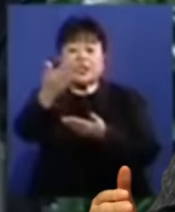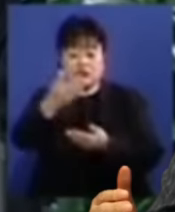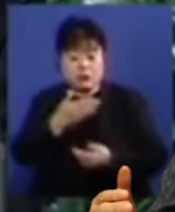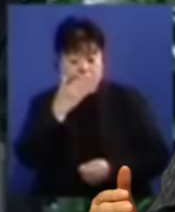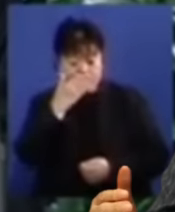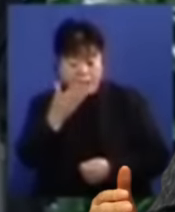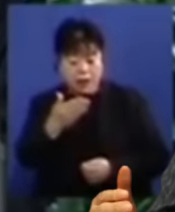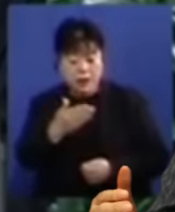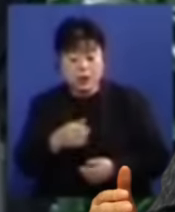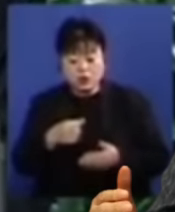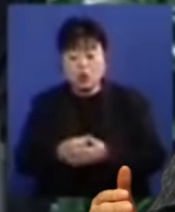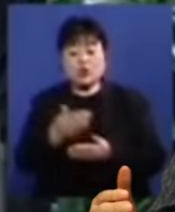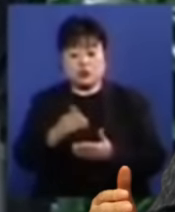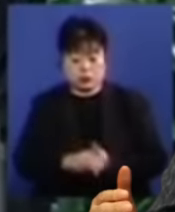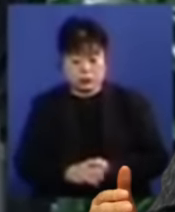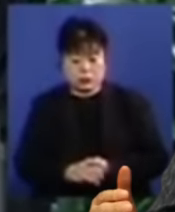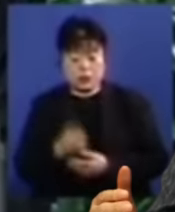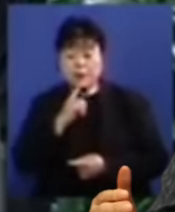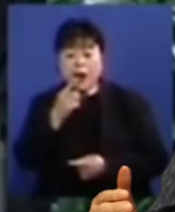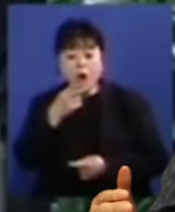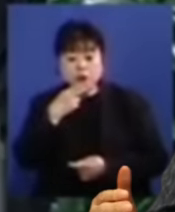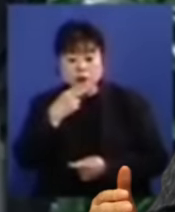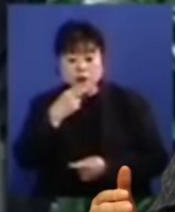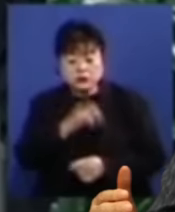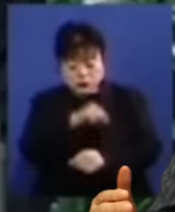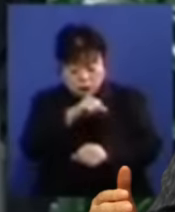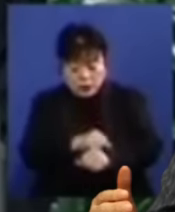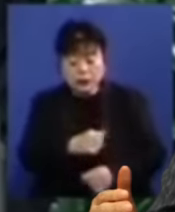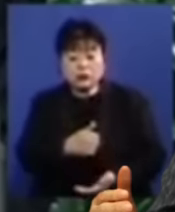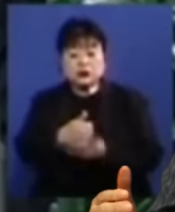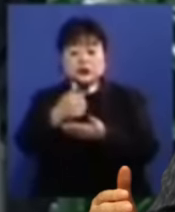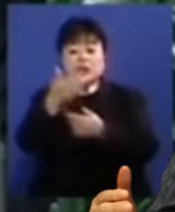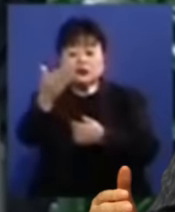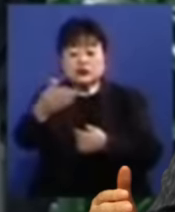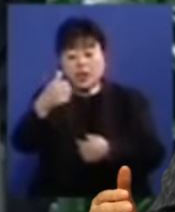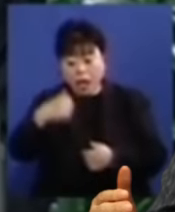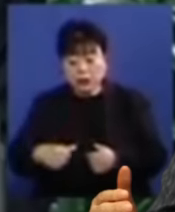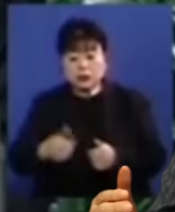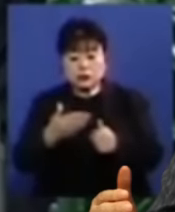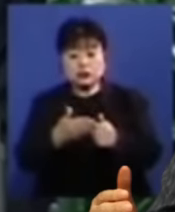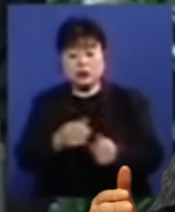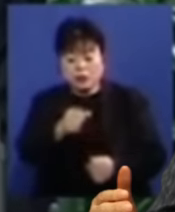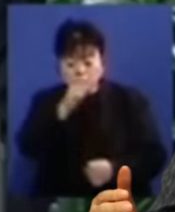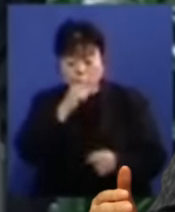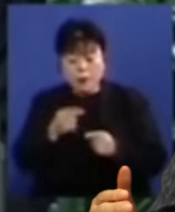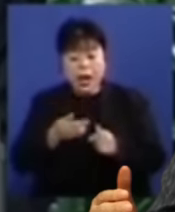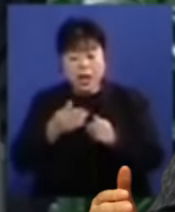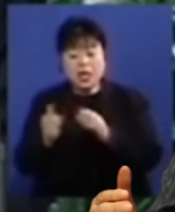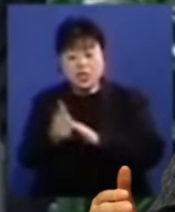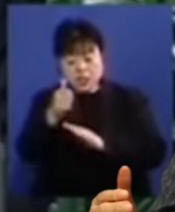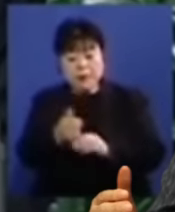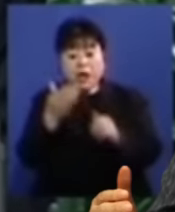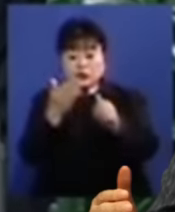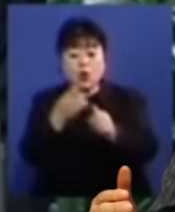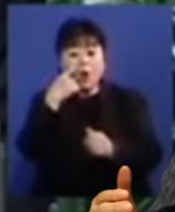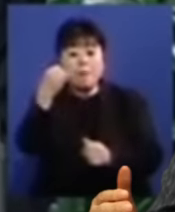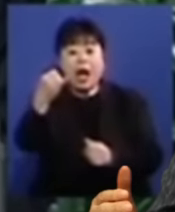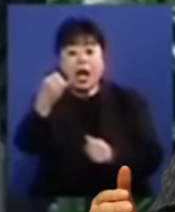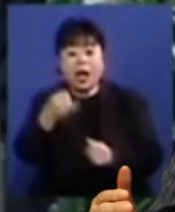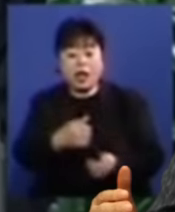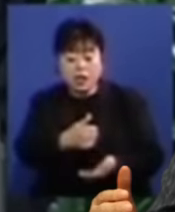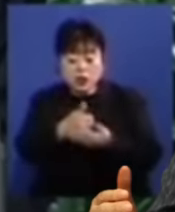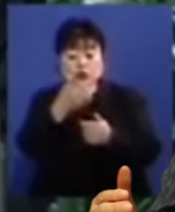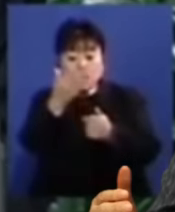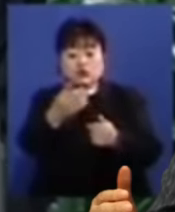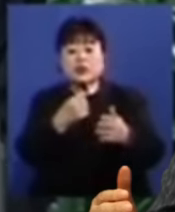절대로 부정적인 말을 하지 않고 그 아들에게 긍정적이고 희망적인 격려를